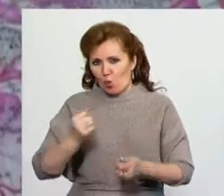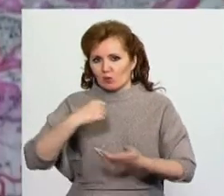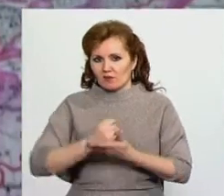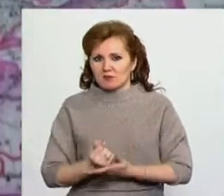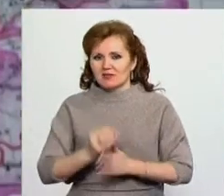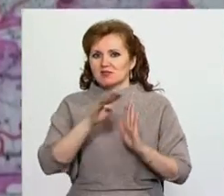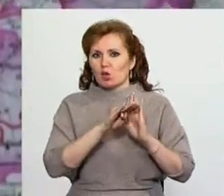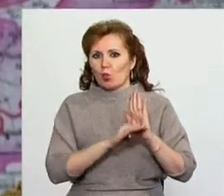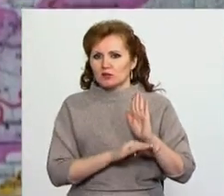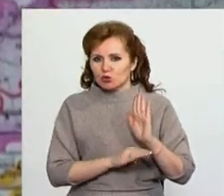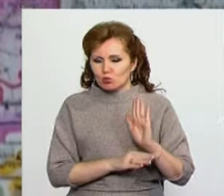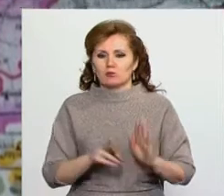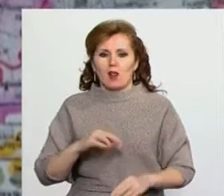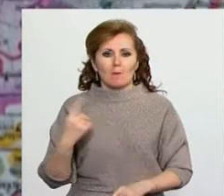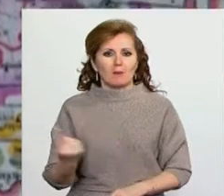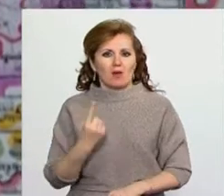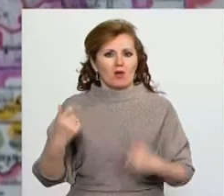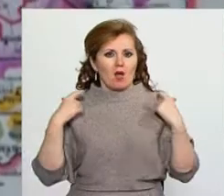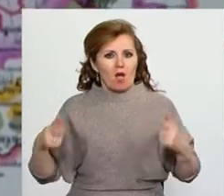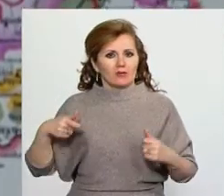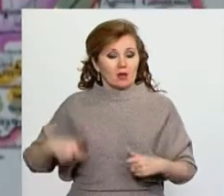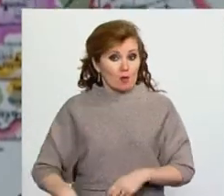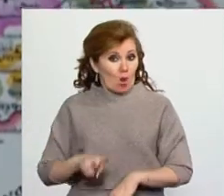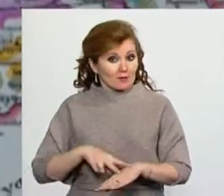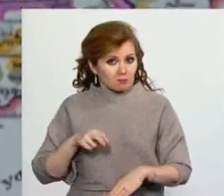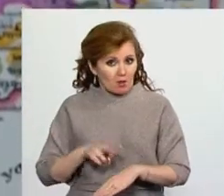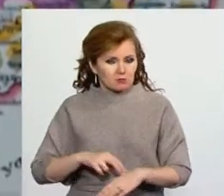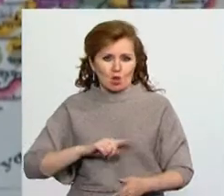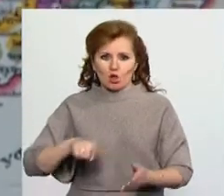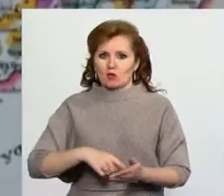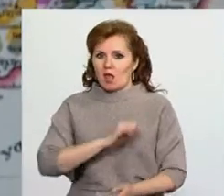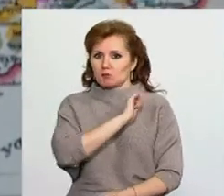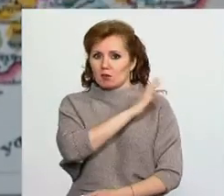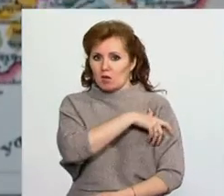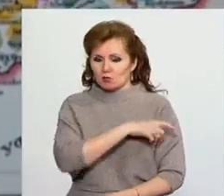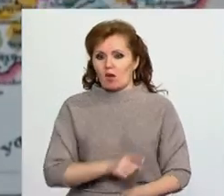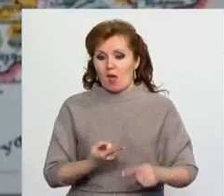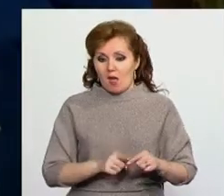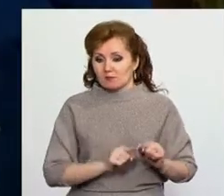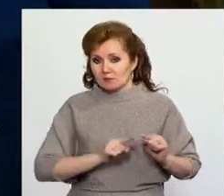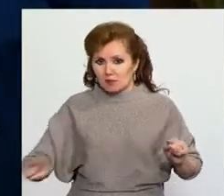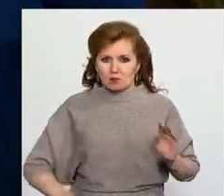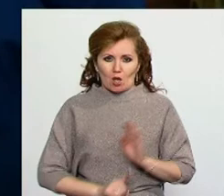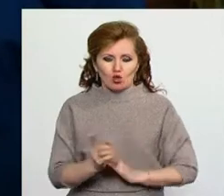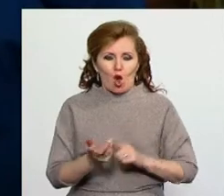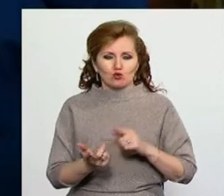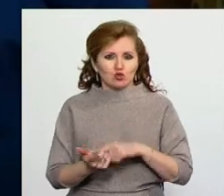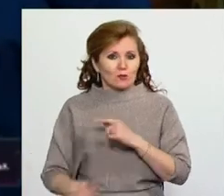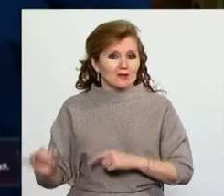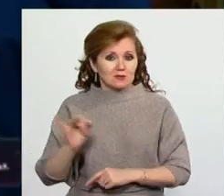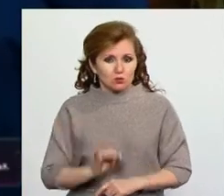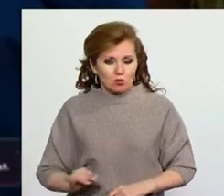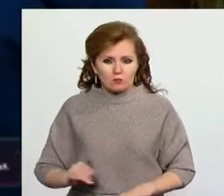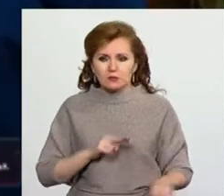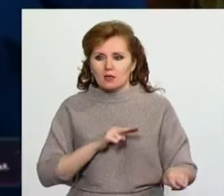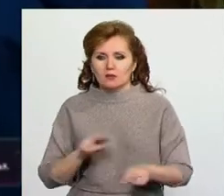первого генерал-полицмейстера Санкт-Петербурга. Отсюда и пошел отчет истории российской полиции. Они следили практически за всем.